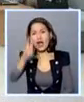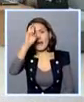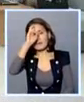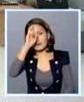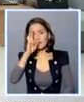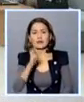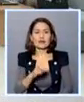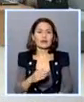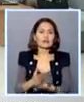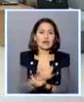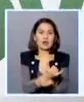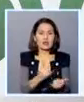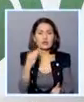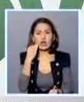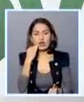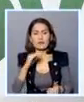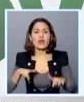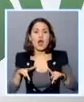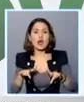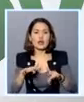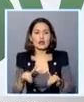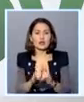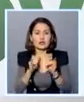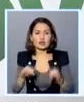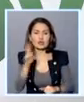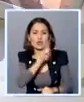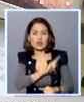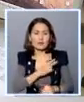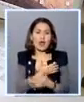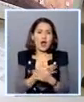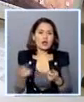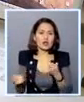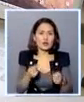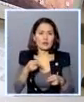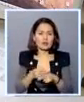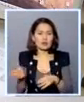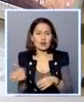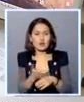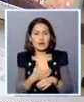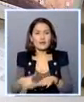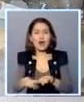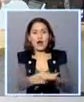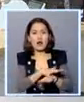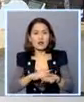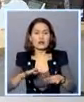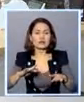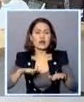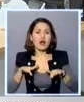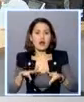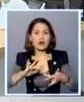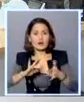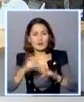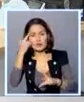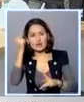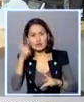Мемлекеттік қызмет көрсету сапасын арттырып, электронды үкіметті дамыту арқылы әкімшілік кедергілерді қысқарту, халықтың компьютерлік сауатын ашу